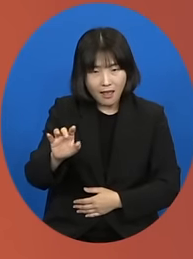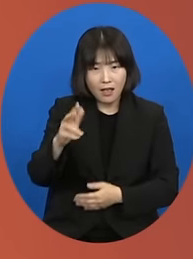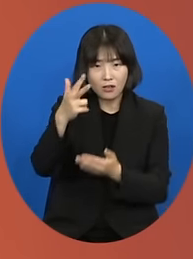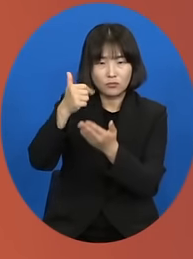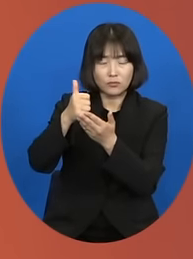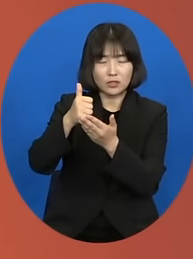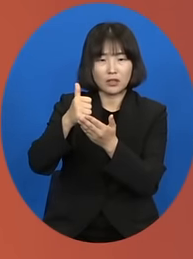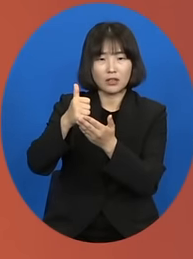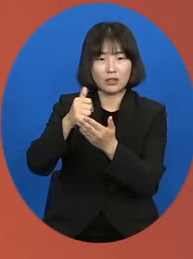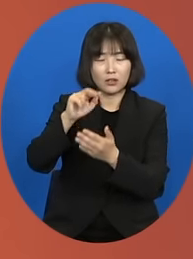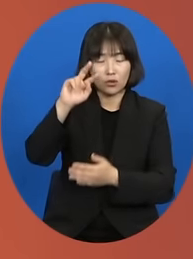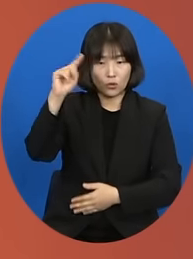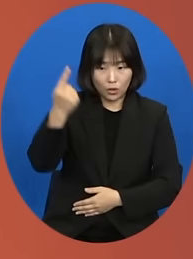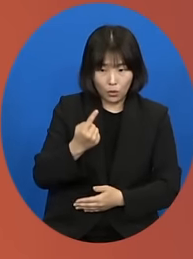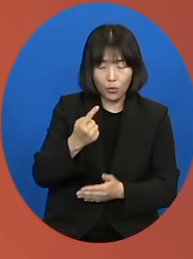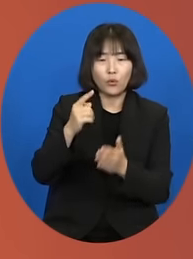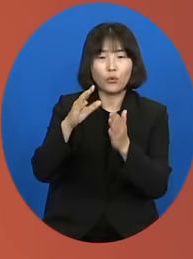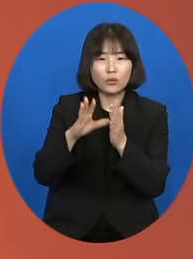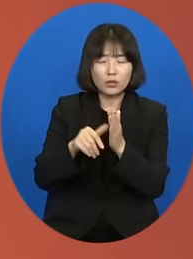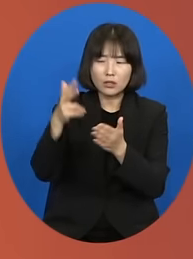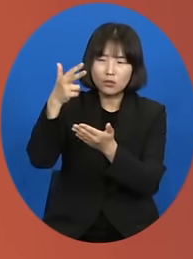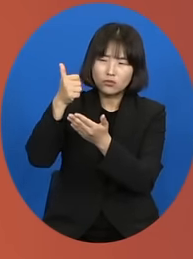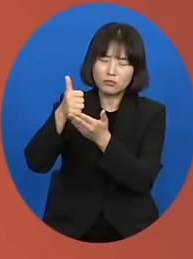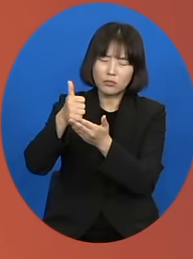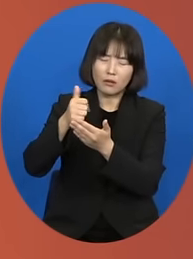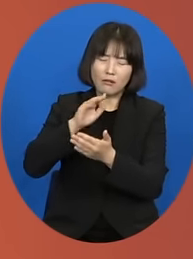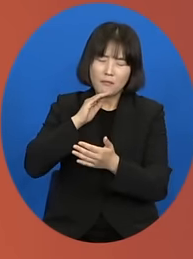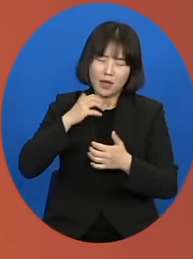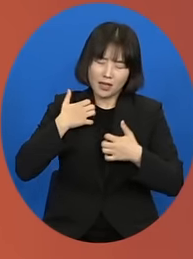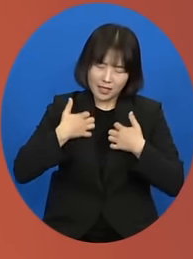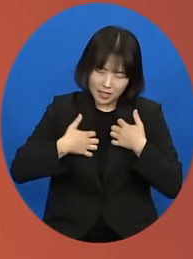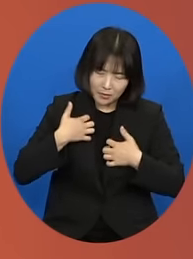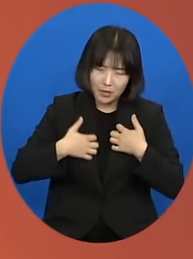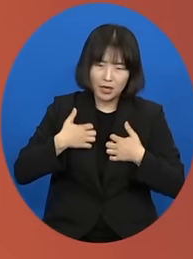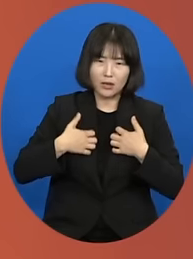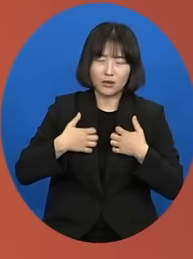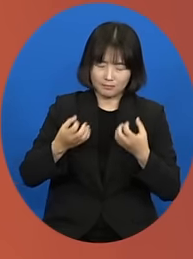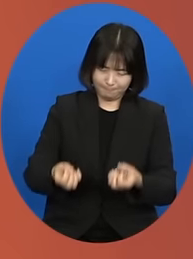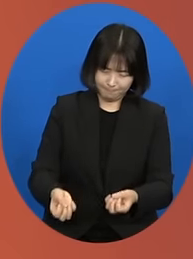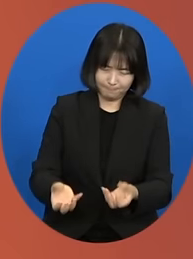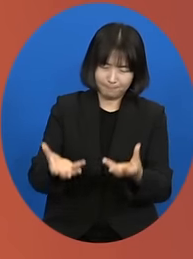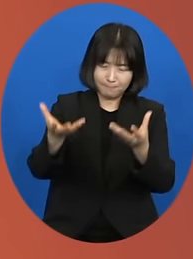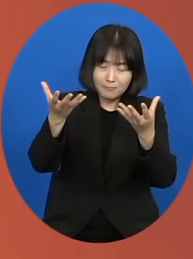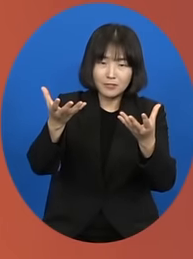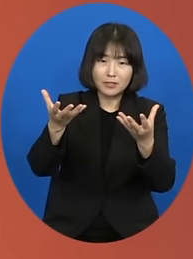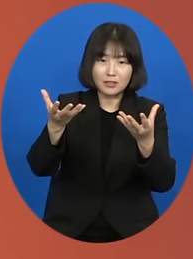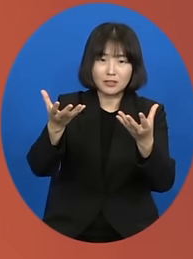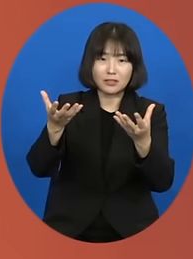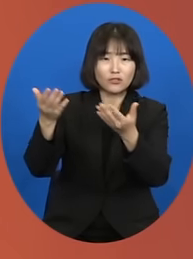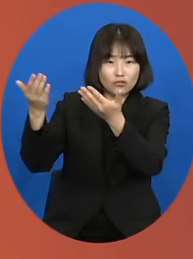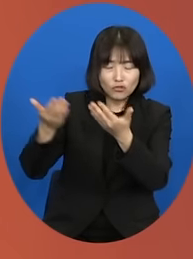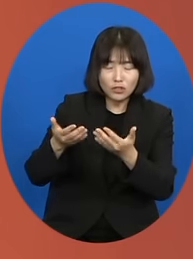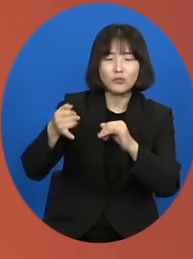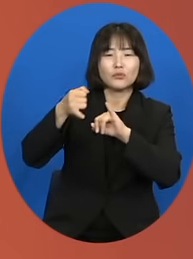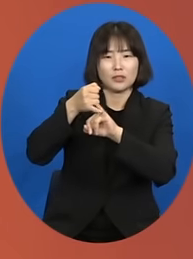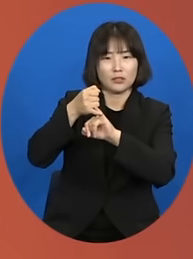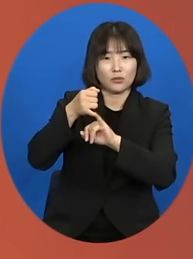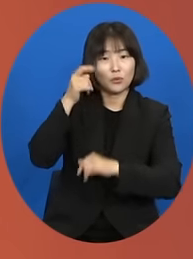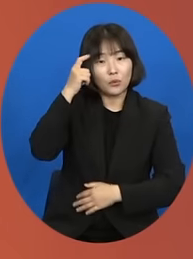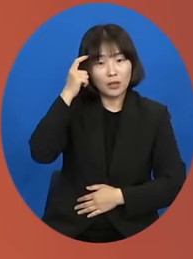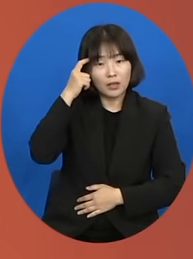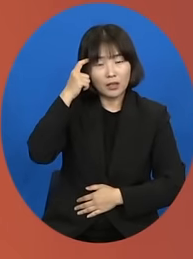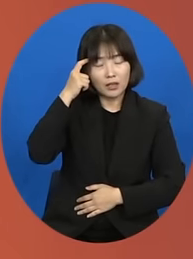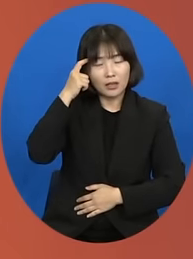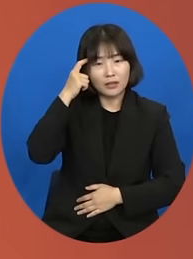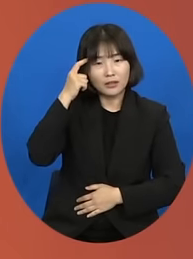돌아오면 주님께서는 그것을 너무나도 기뻐하시고 큰 잔치를 벌이신다고 약속하시는 것입니다. 왜일까요? 바로 여러분